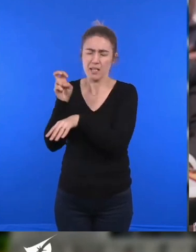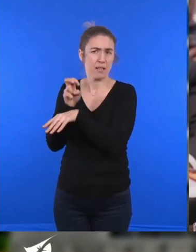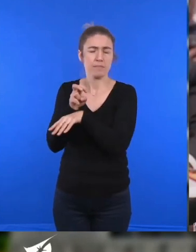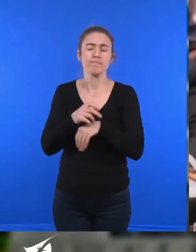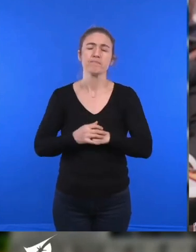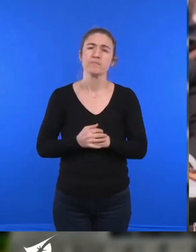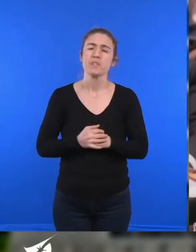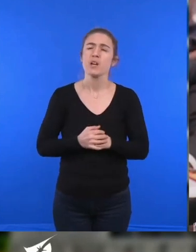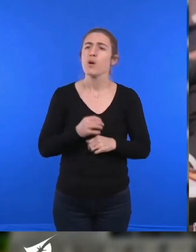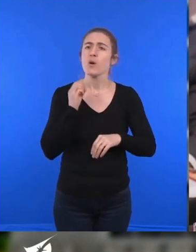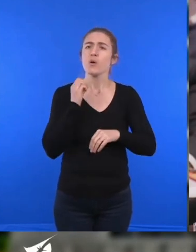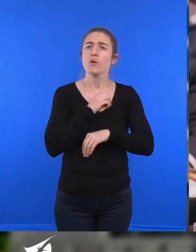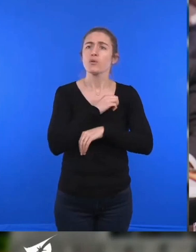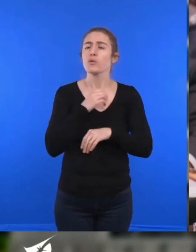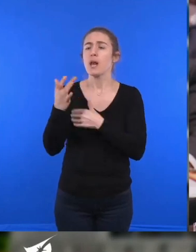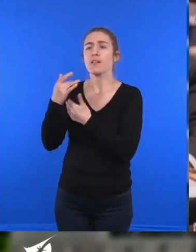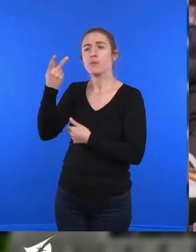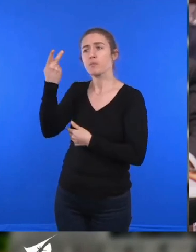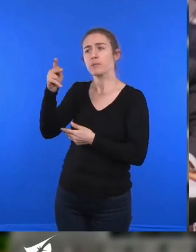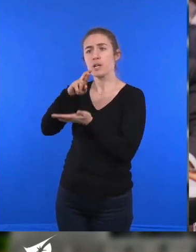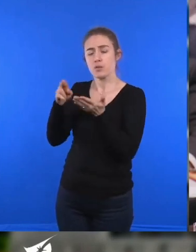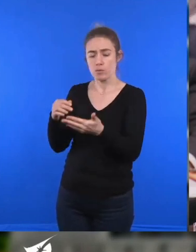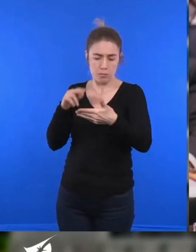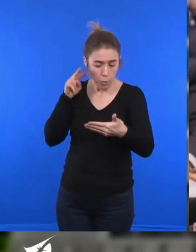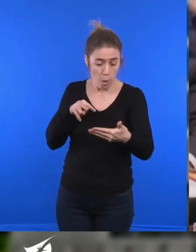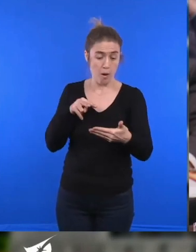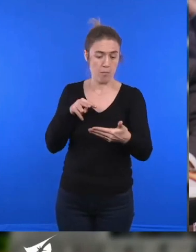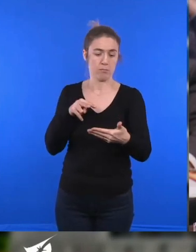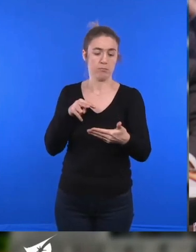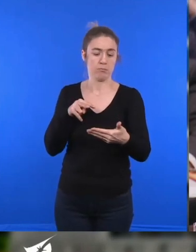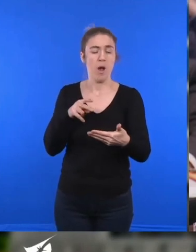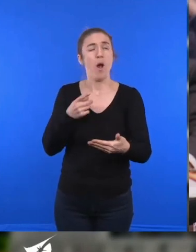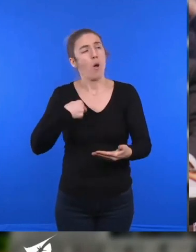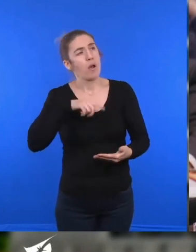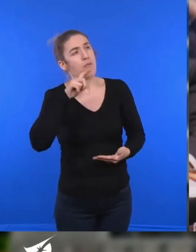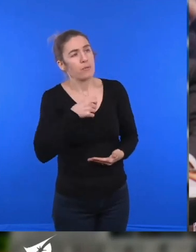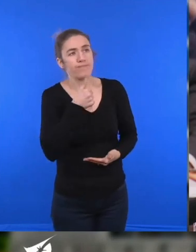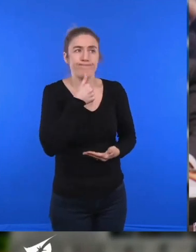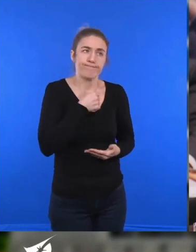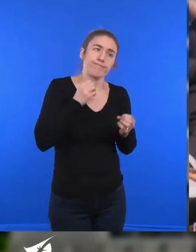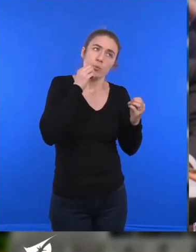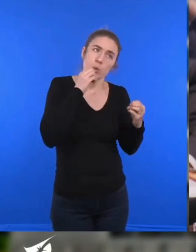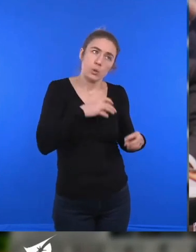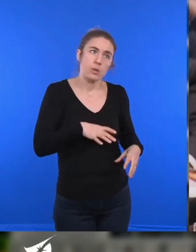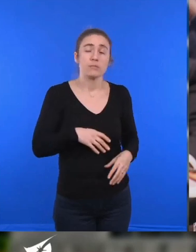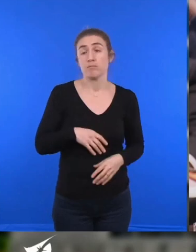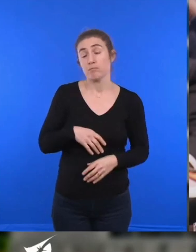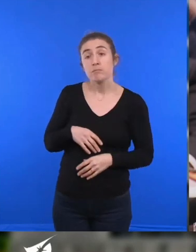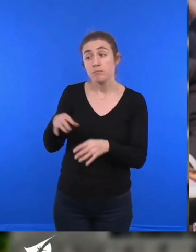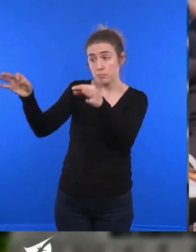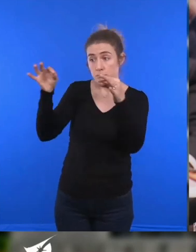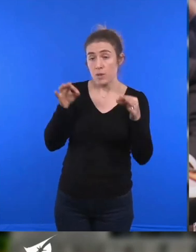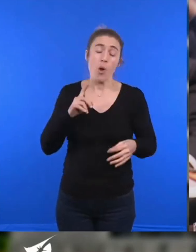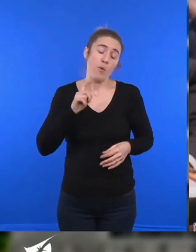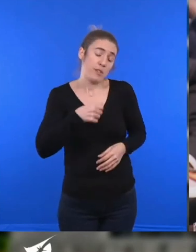trouvons dans tous les courriers de la région. Nous sommes conduits d'abandonner, de renoncer à la plupart, c'est les mots exacts, renoncer